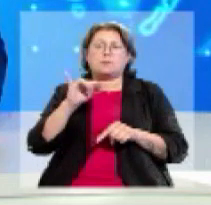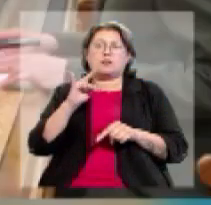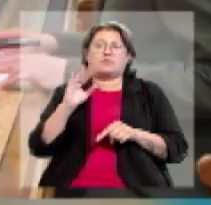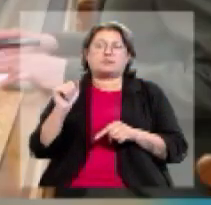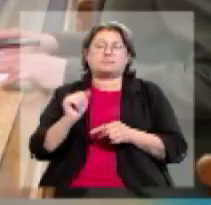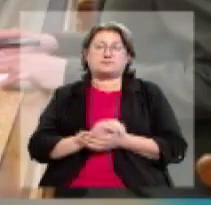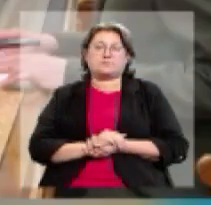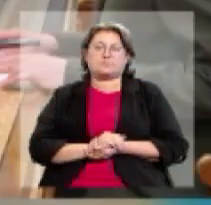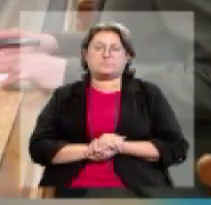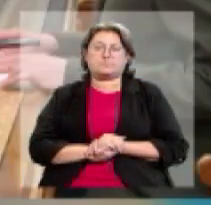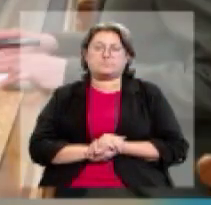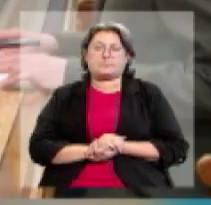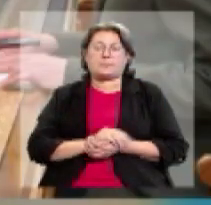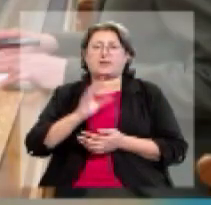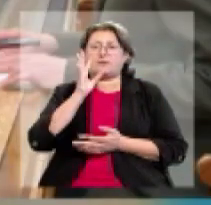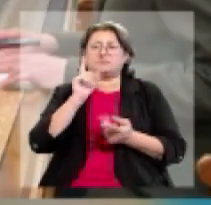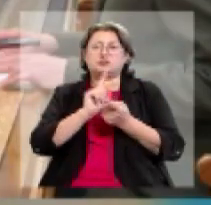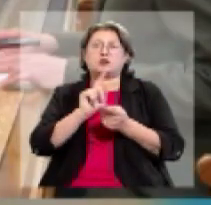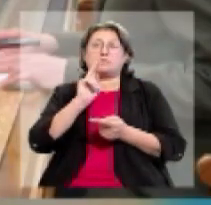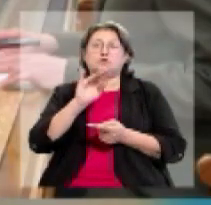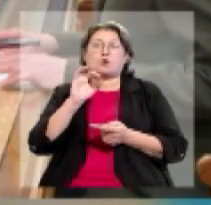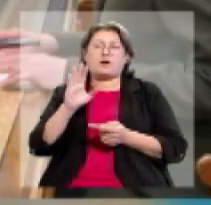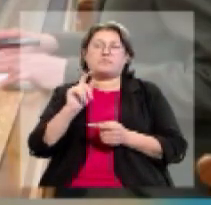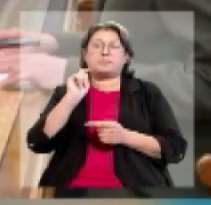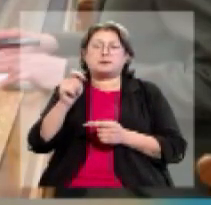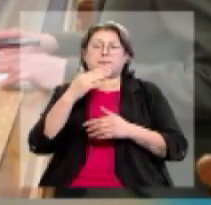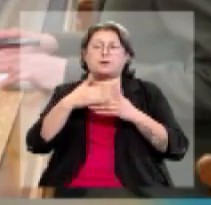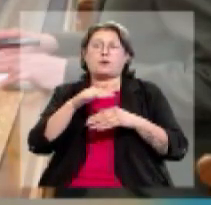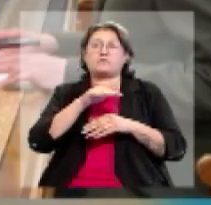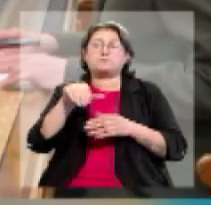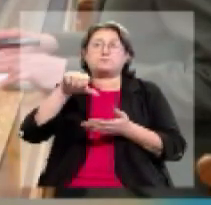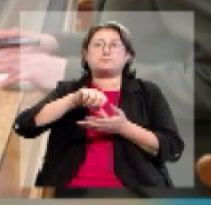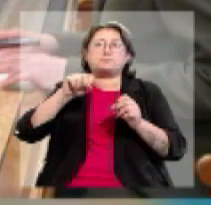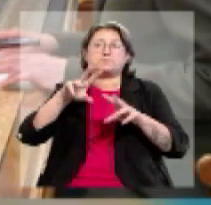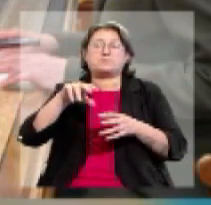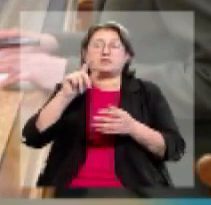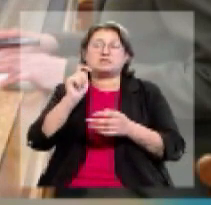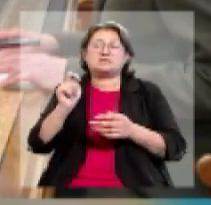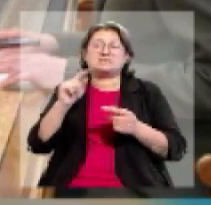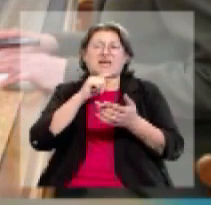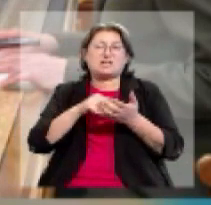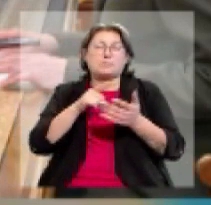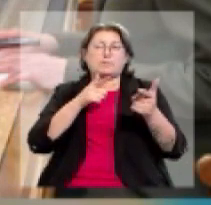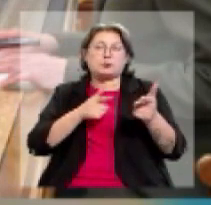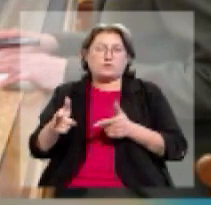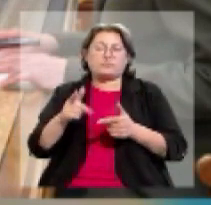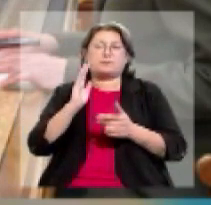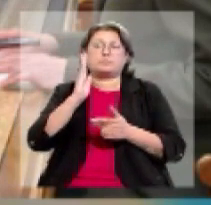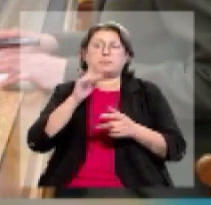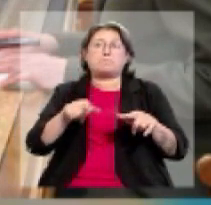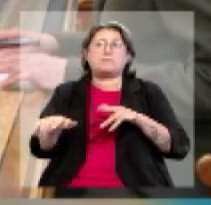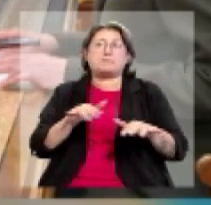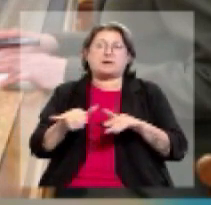Сулейменову. В ходе встречи Касым-Жомарт Токаев поставил перед специальным представителем ряд конкретных задач по подготовке к